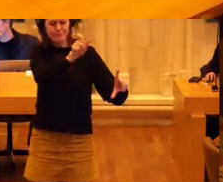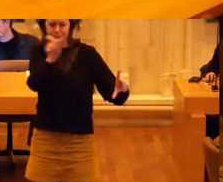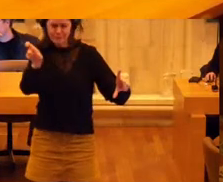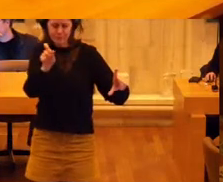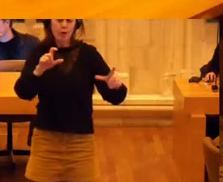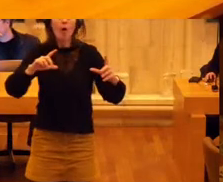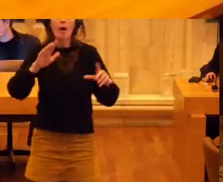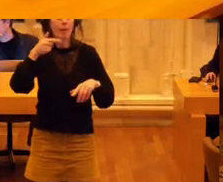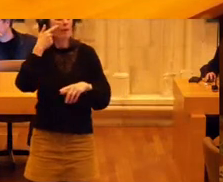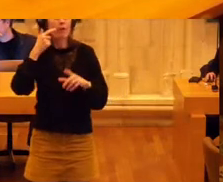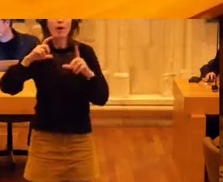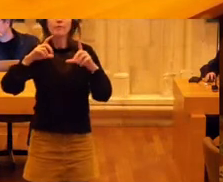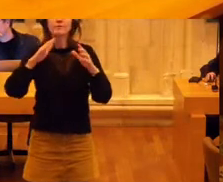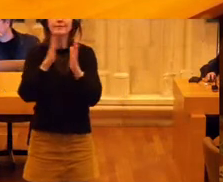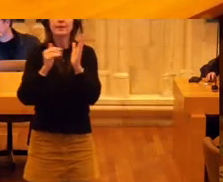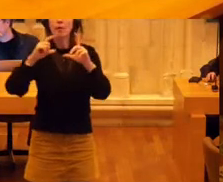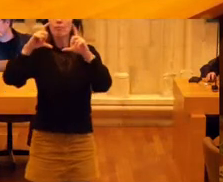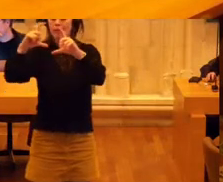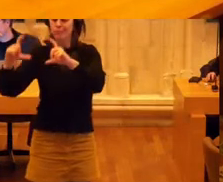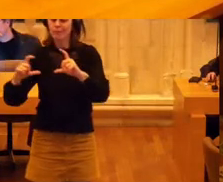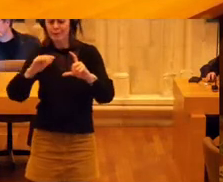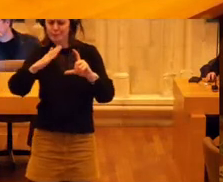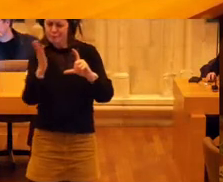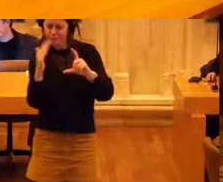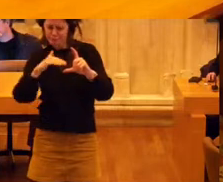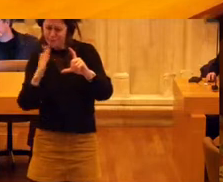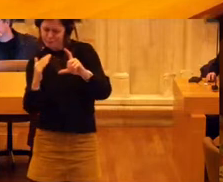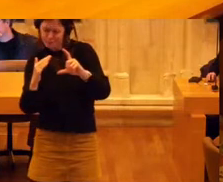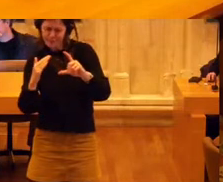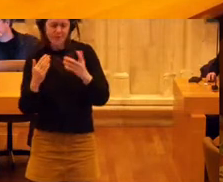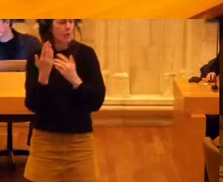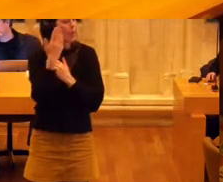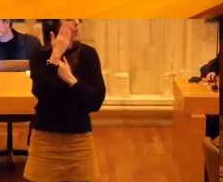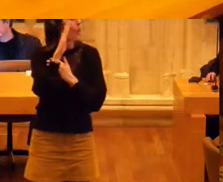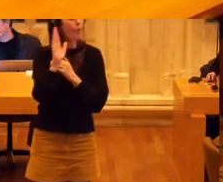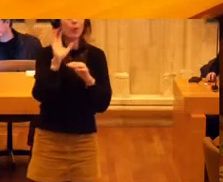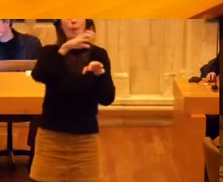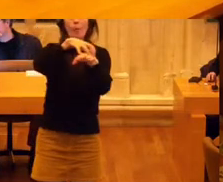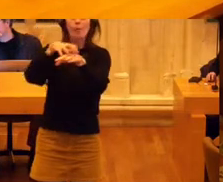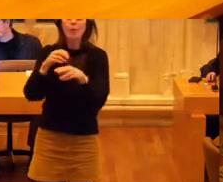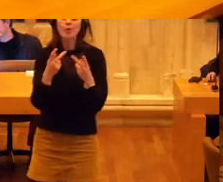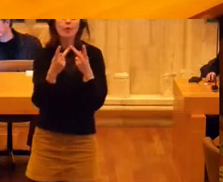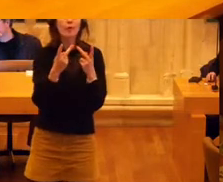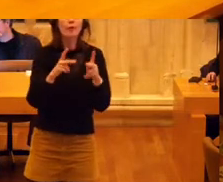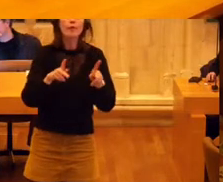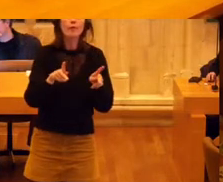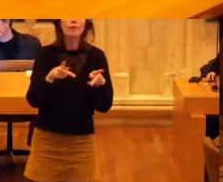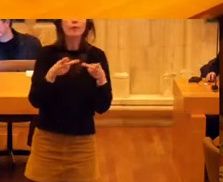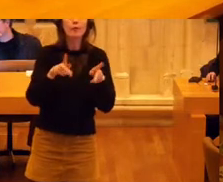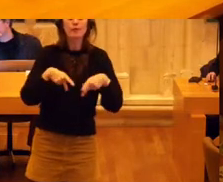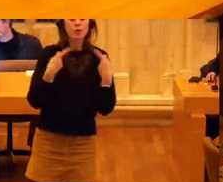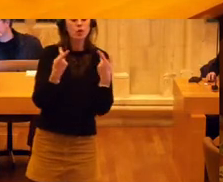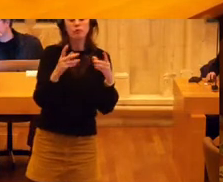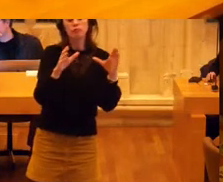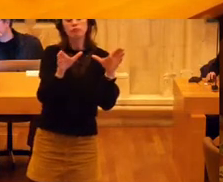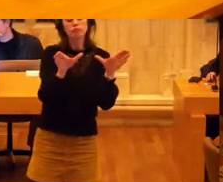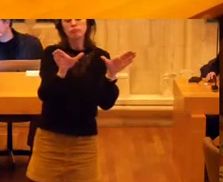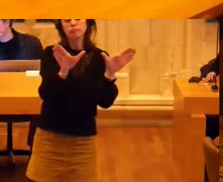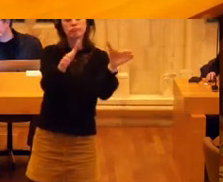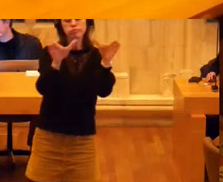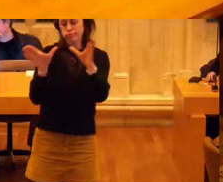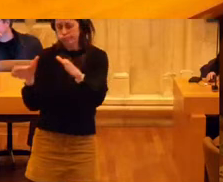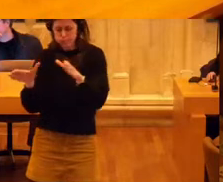camembert, les trois autres pôles de vie, quand on additionne tous les quartiers, sont quasiment à égalité finalement pour chacun des trois pôles de